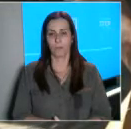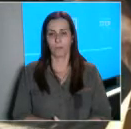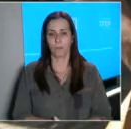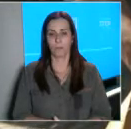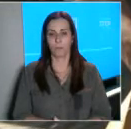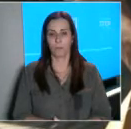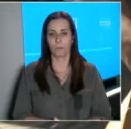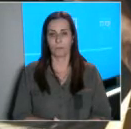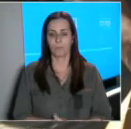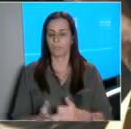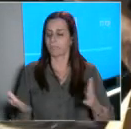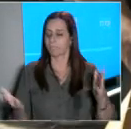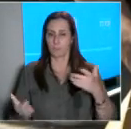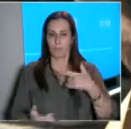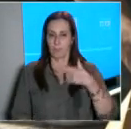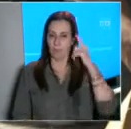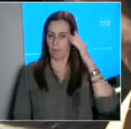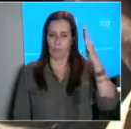רק לנביאים,